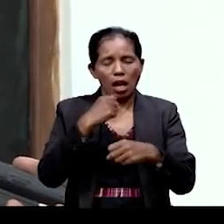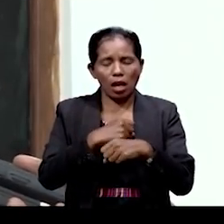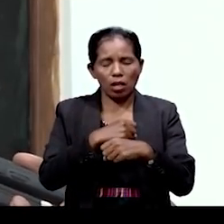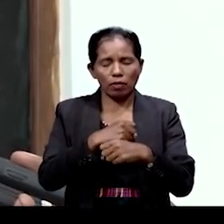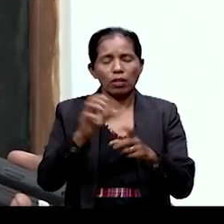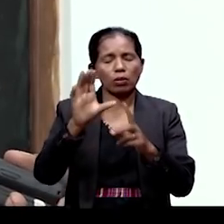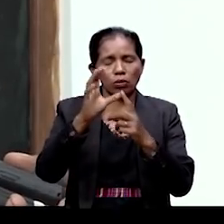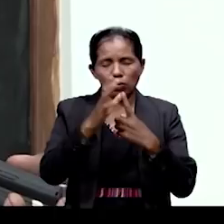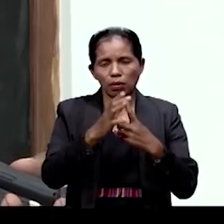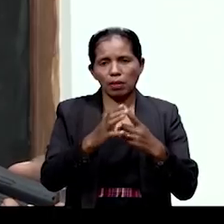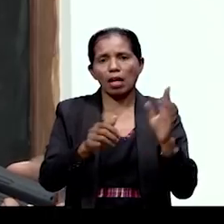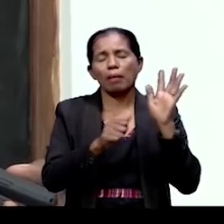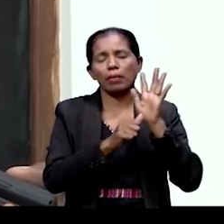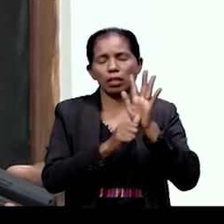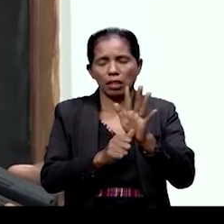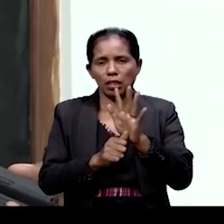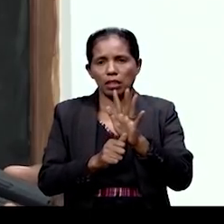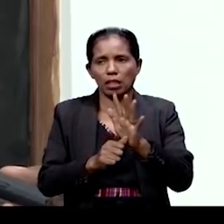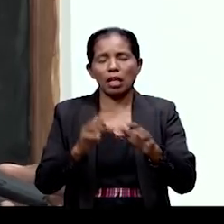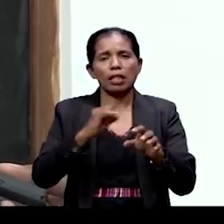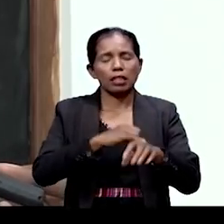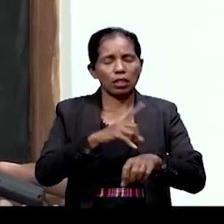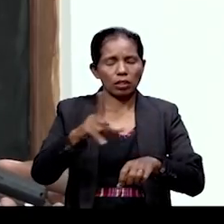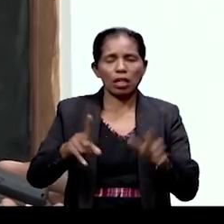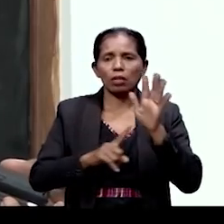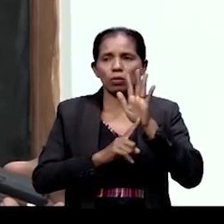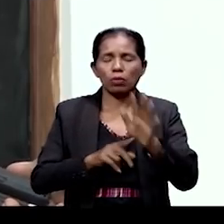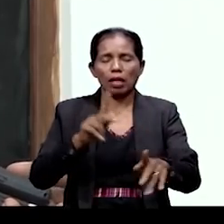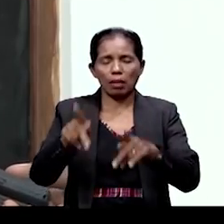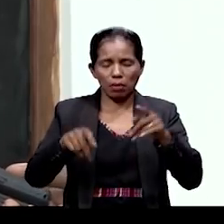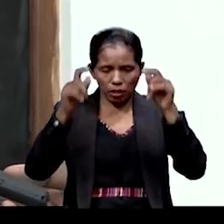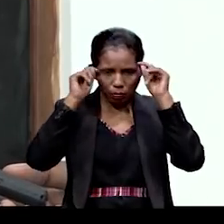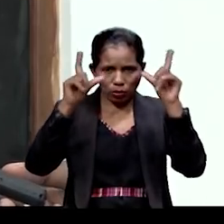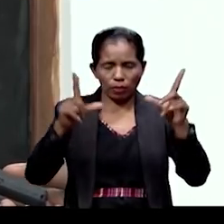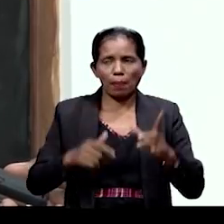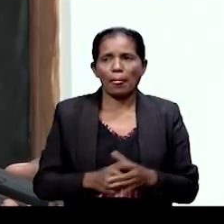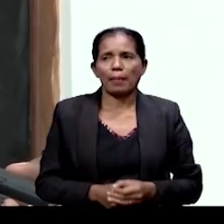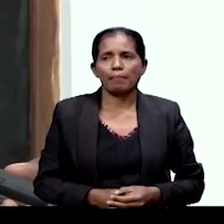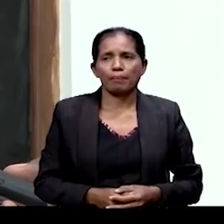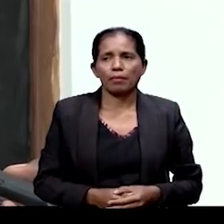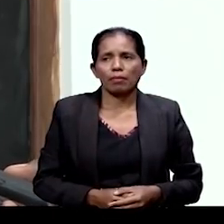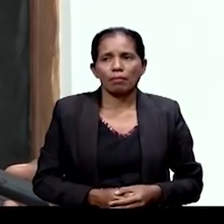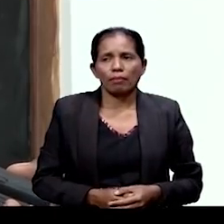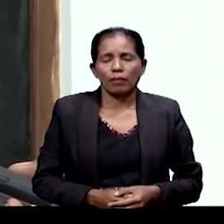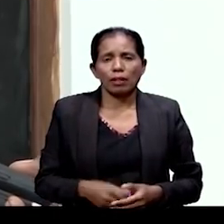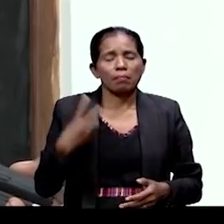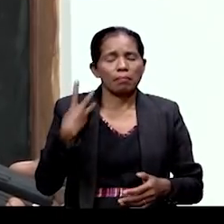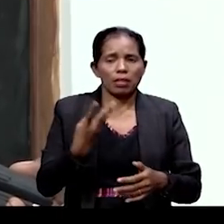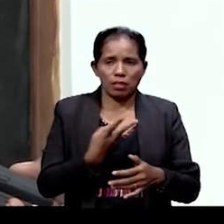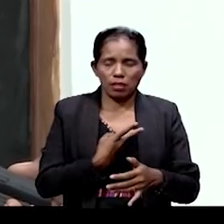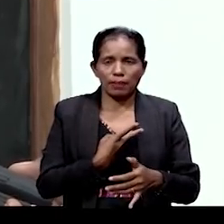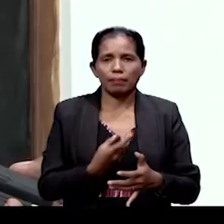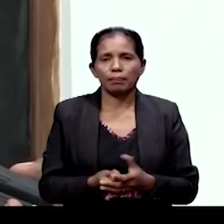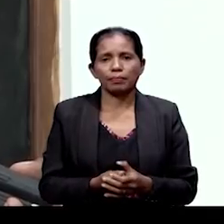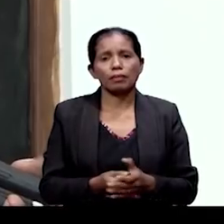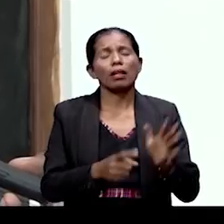per ba presente evento internasional sira ne haturu itani credibility hanesane ma Timor ne be ba baita